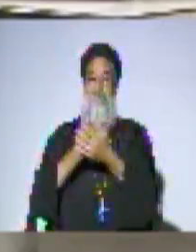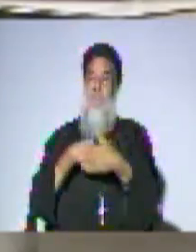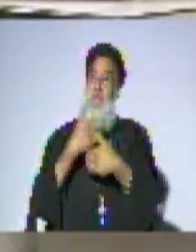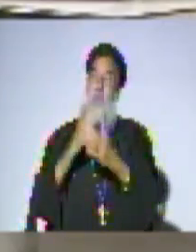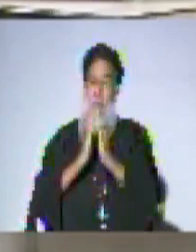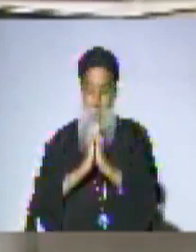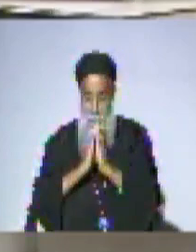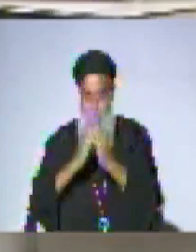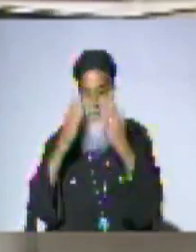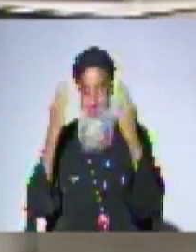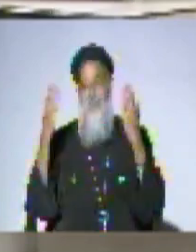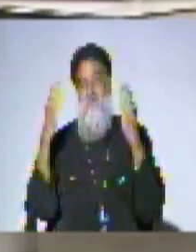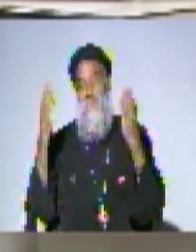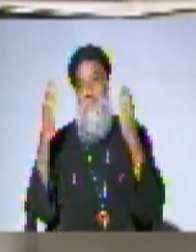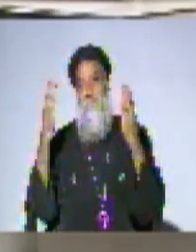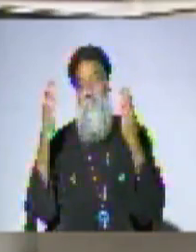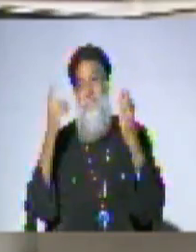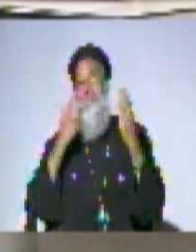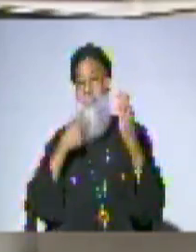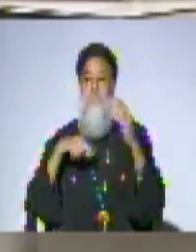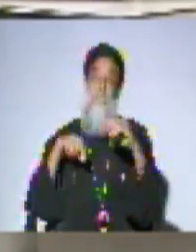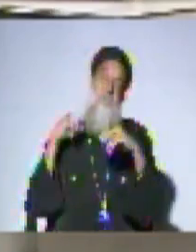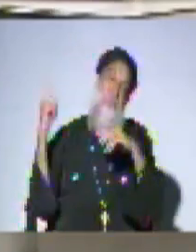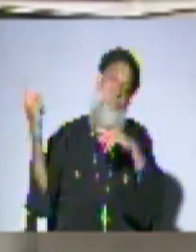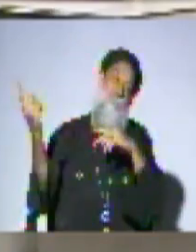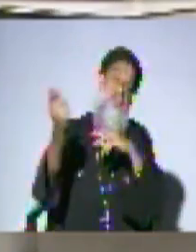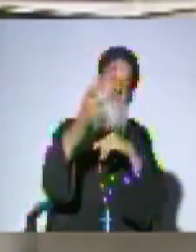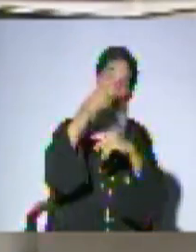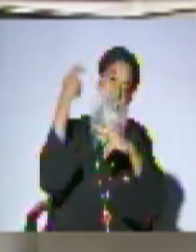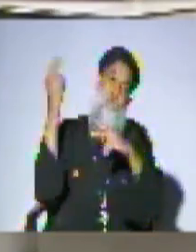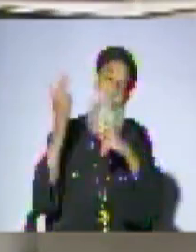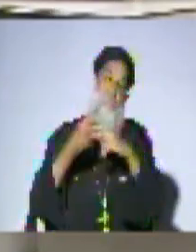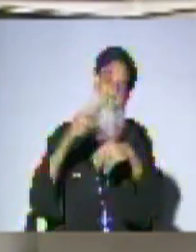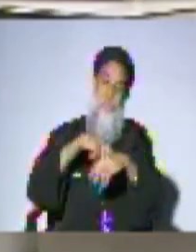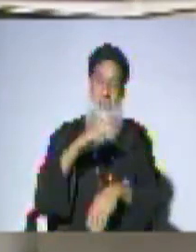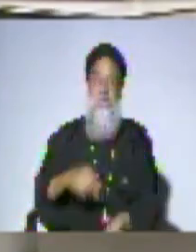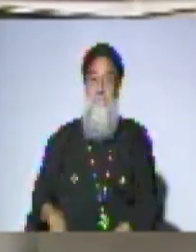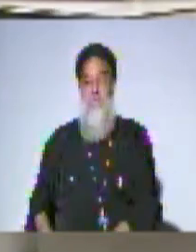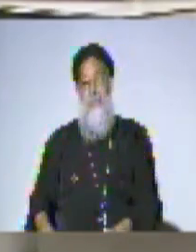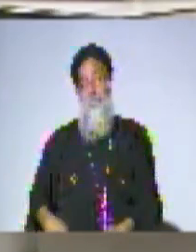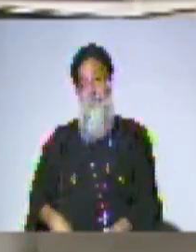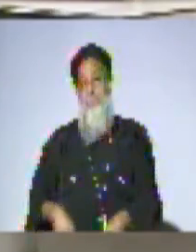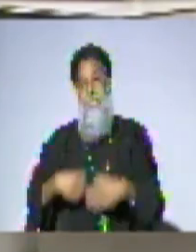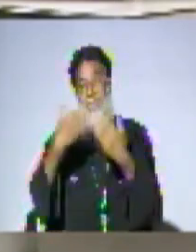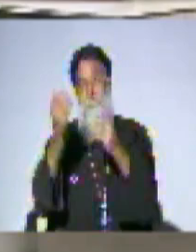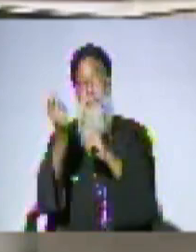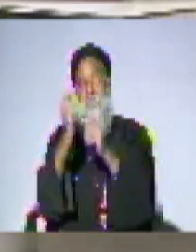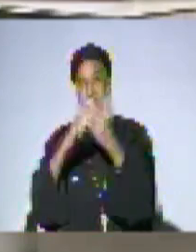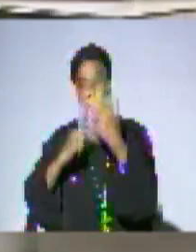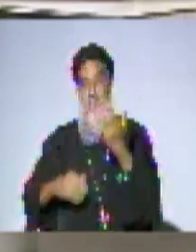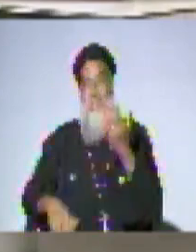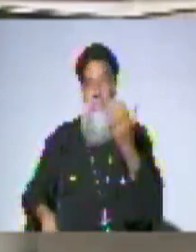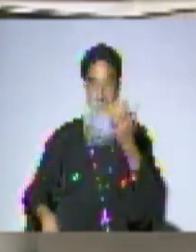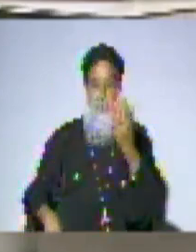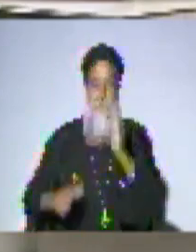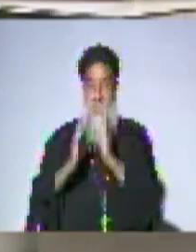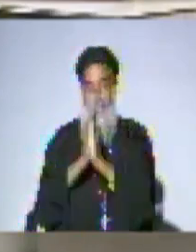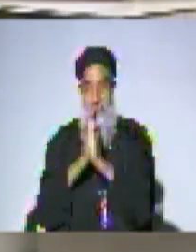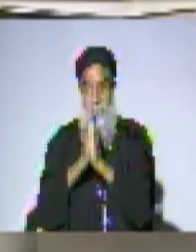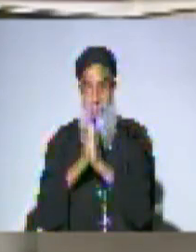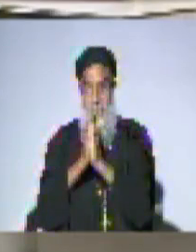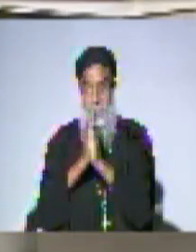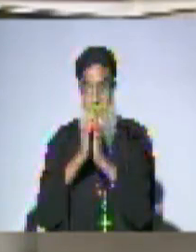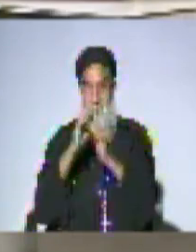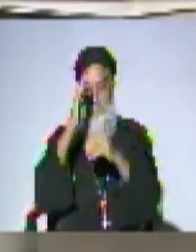يعني. فبالنعمة والرأفات ومحبة البشر ألواتي لمسيحك. حتى في صلاة نص